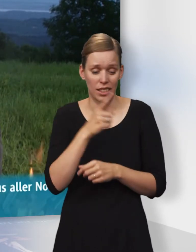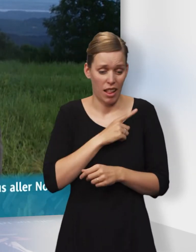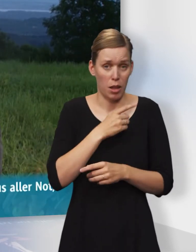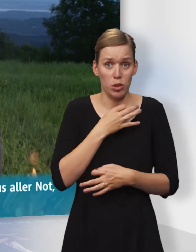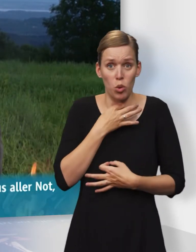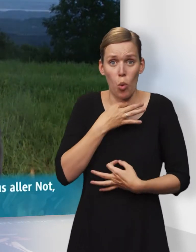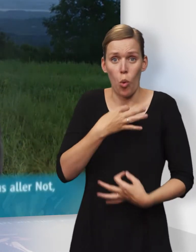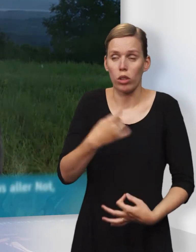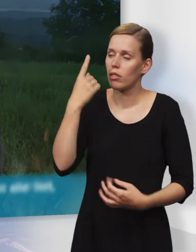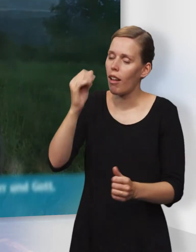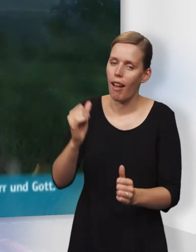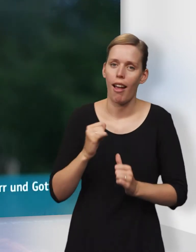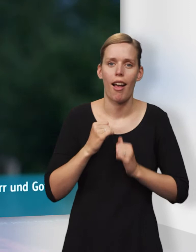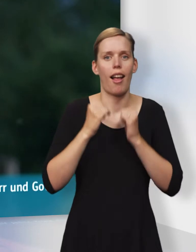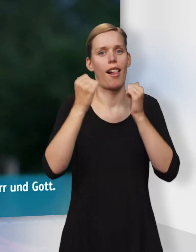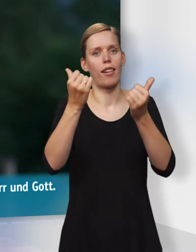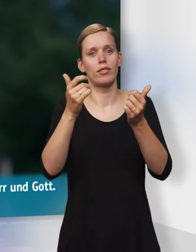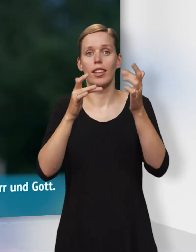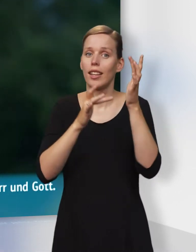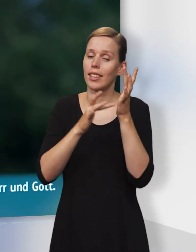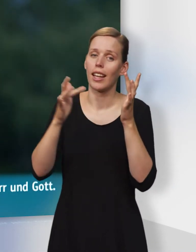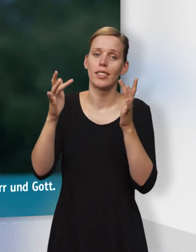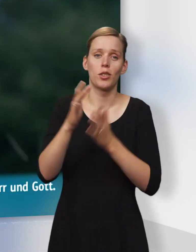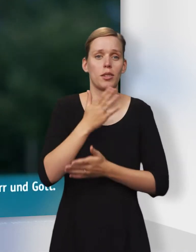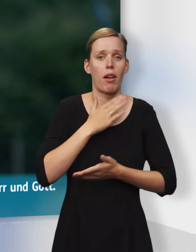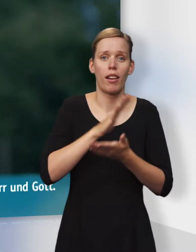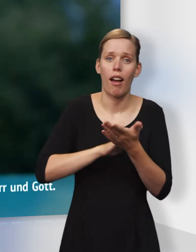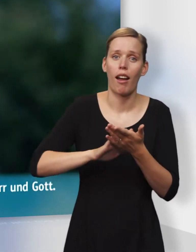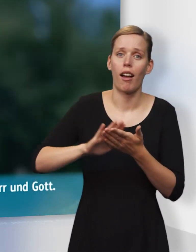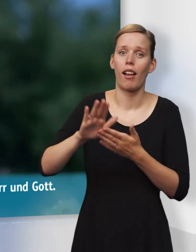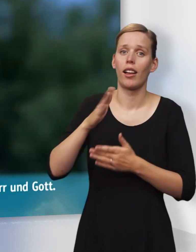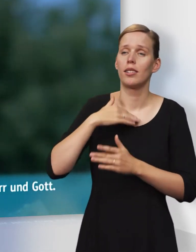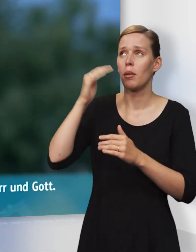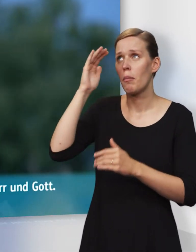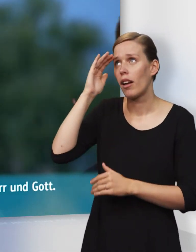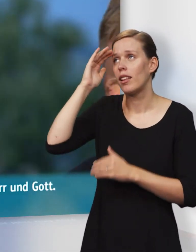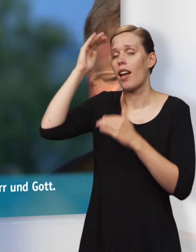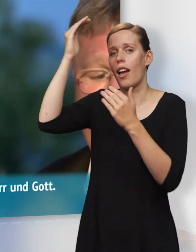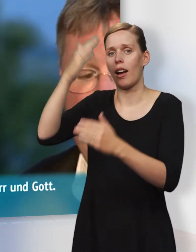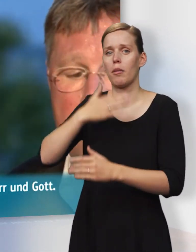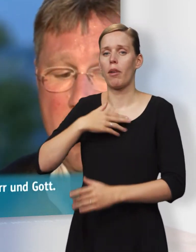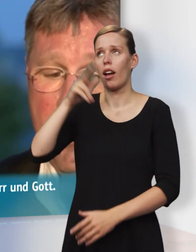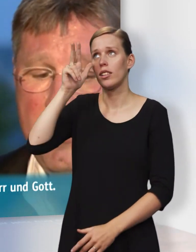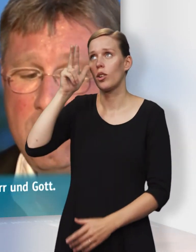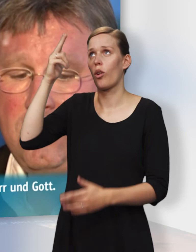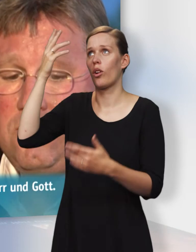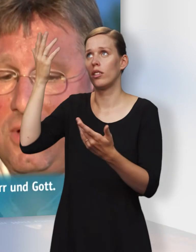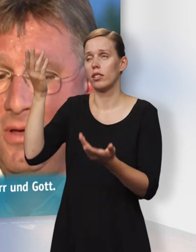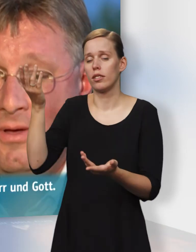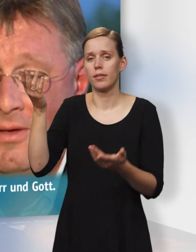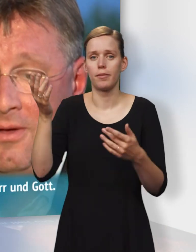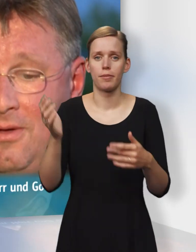aus aller Not. Jesus, mein Heiland, mein Herr